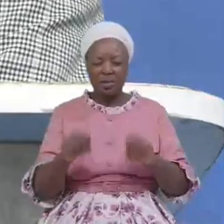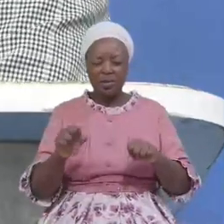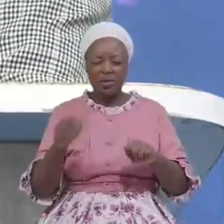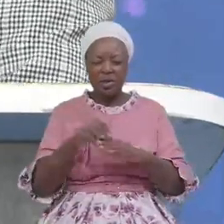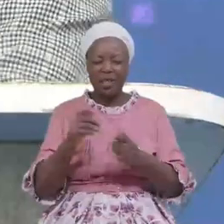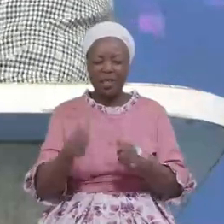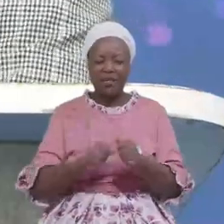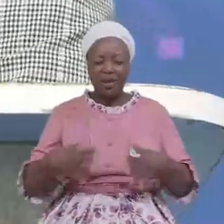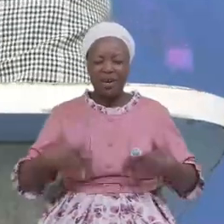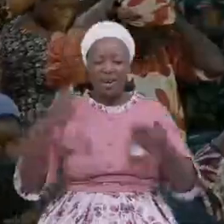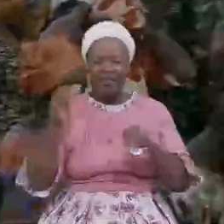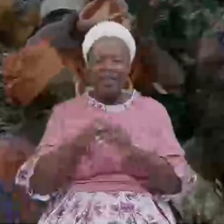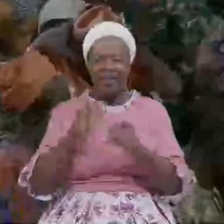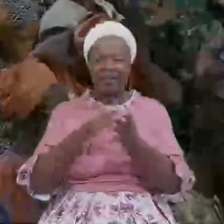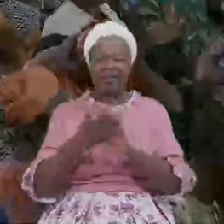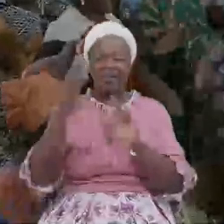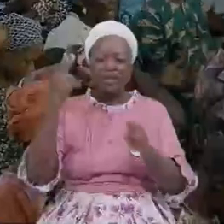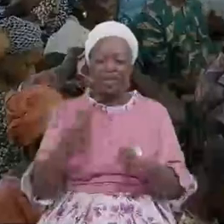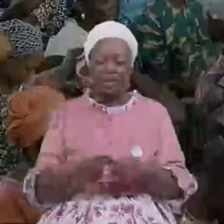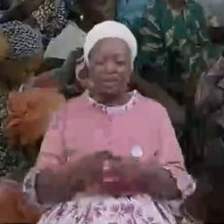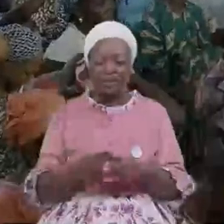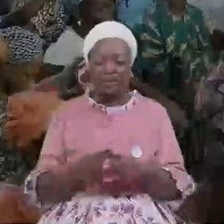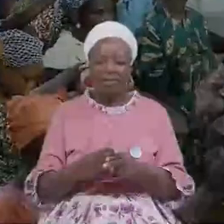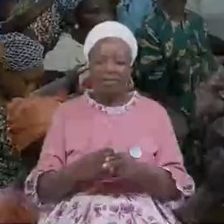vie, au nom de Jésus.